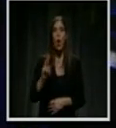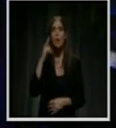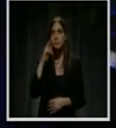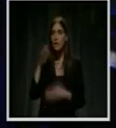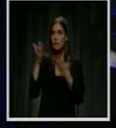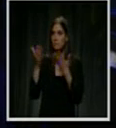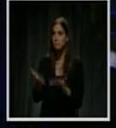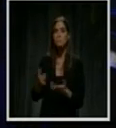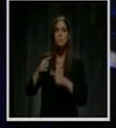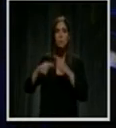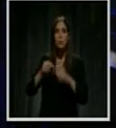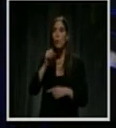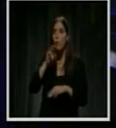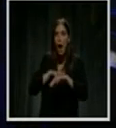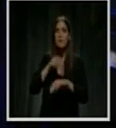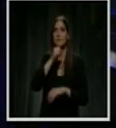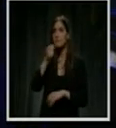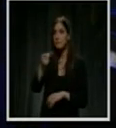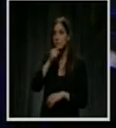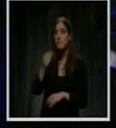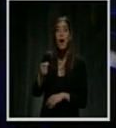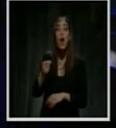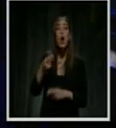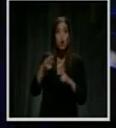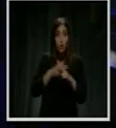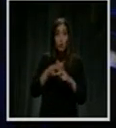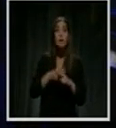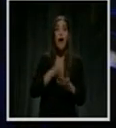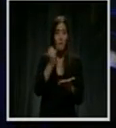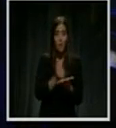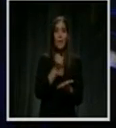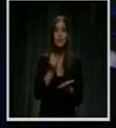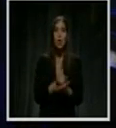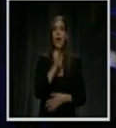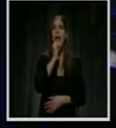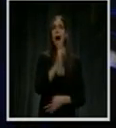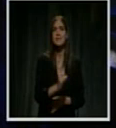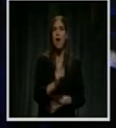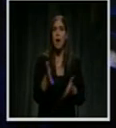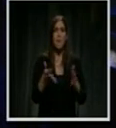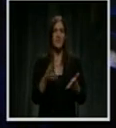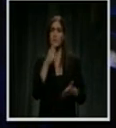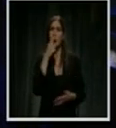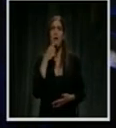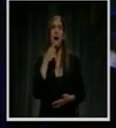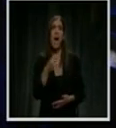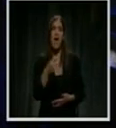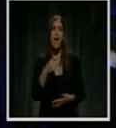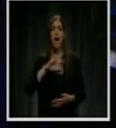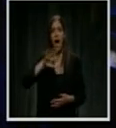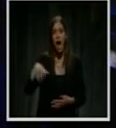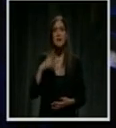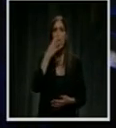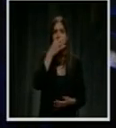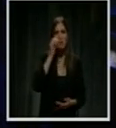il-portata jitkellem konsistentement bil-miżinformazzjoni bħal dik illi narmu drenaġġ mill-baħar fil-baħar meta